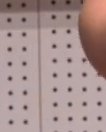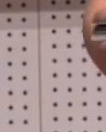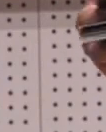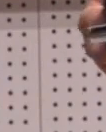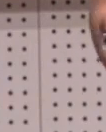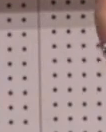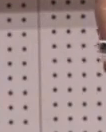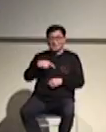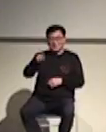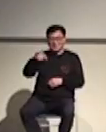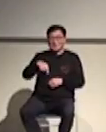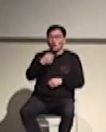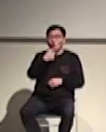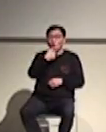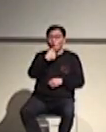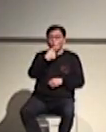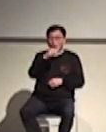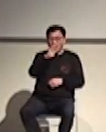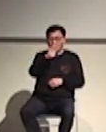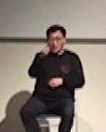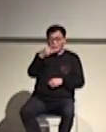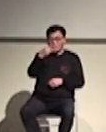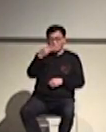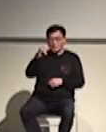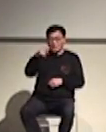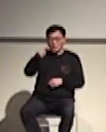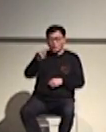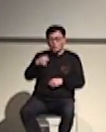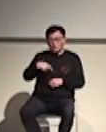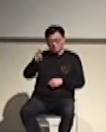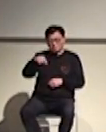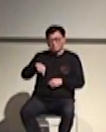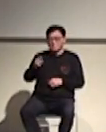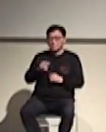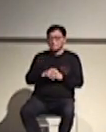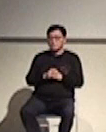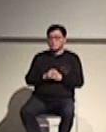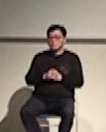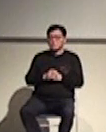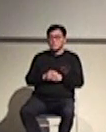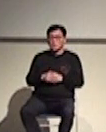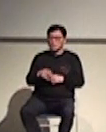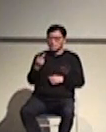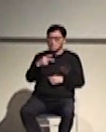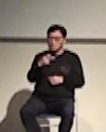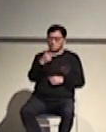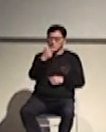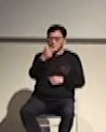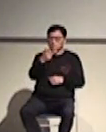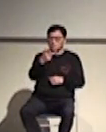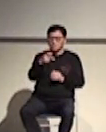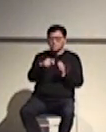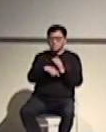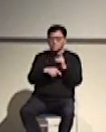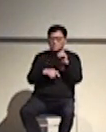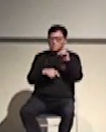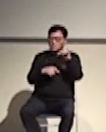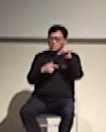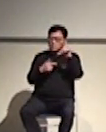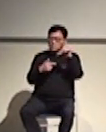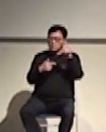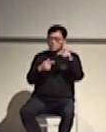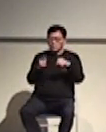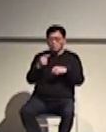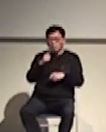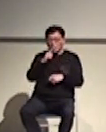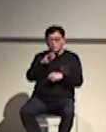벌써 재작년입니다. 예, 2017년 11월. 네. 아, 그때 기억이 나네요. 네. 이렇게 말 한마디